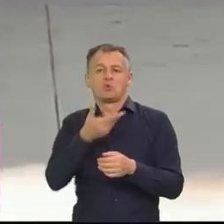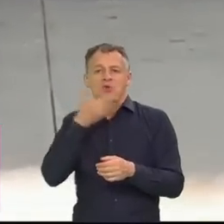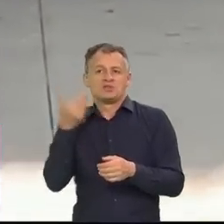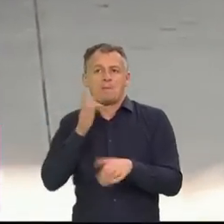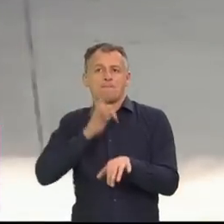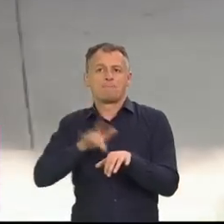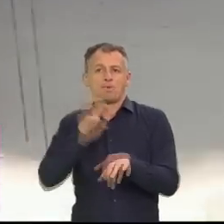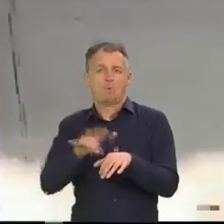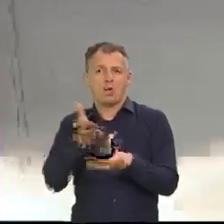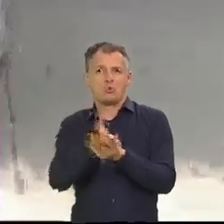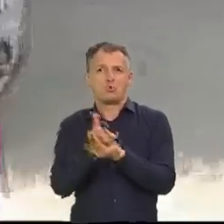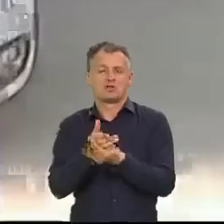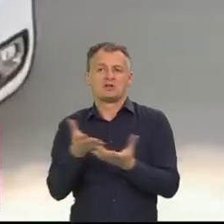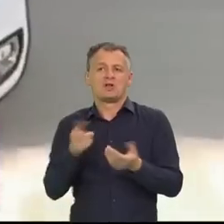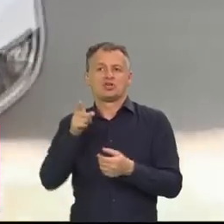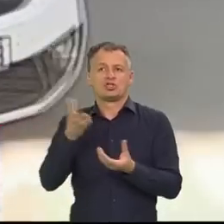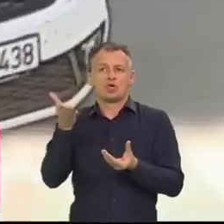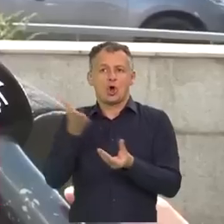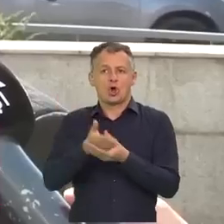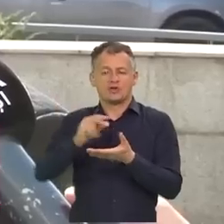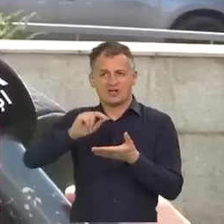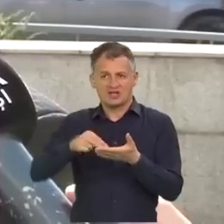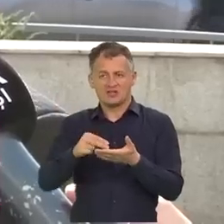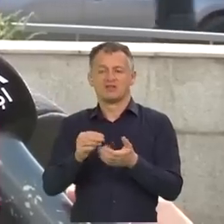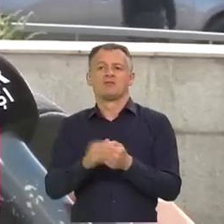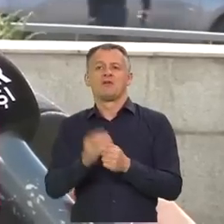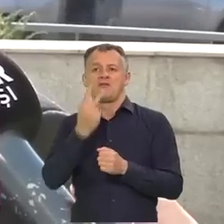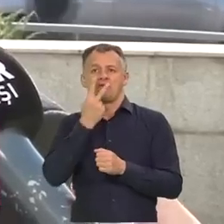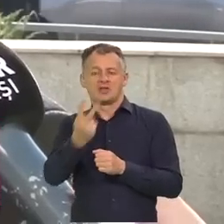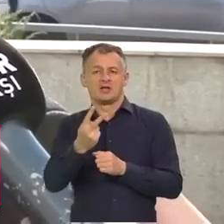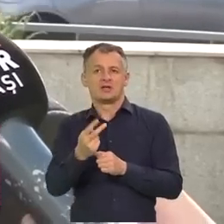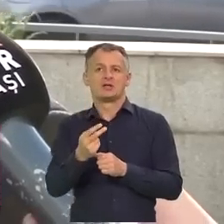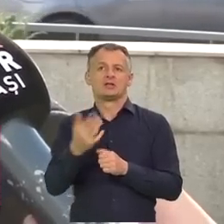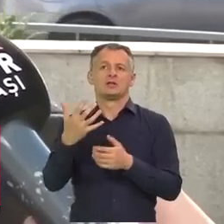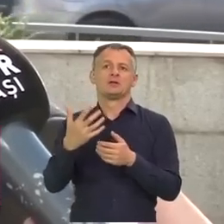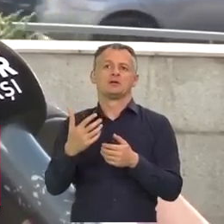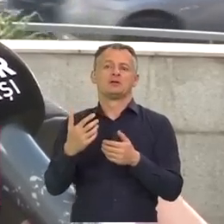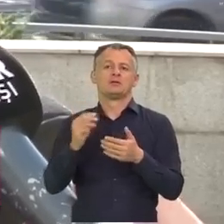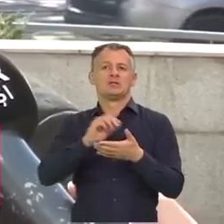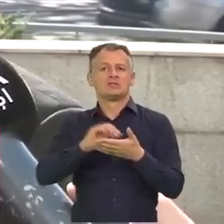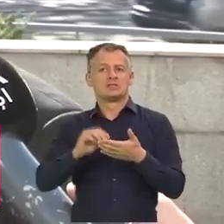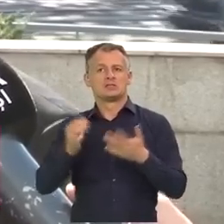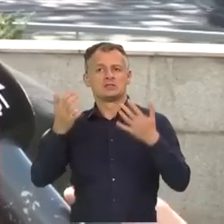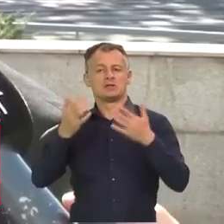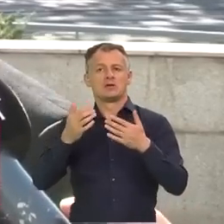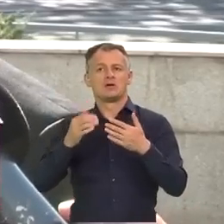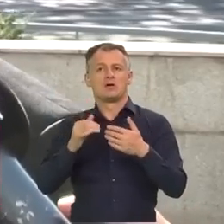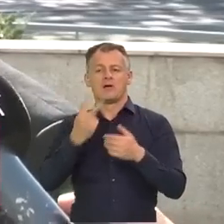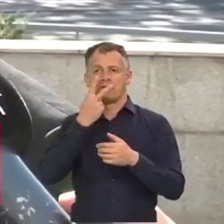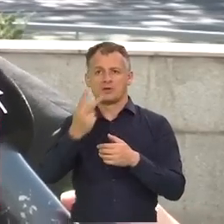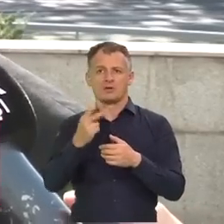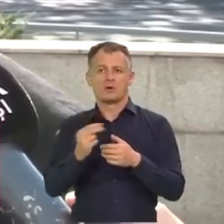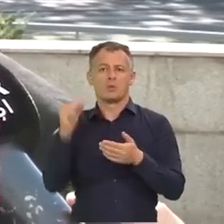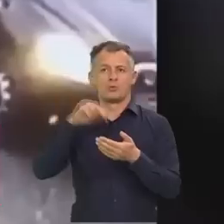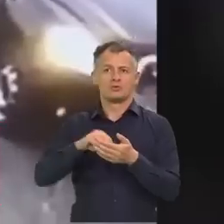elemente în dosar în care acest contract la vedere, înregistrat în contabilitate și plătit taxe și impozite la stat plus